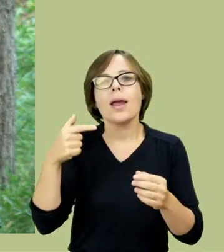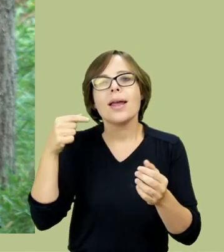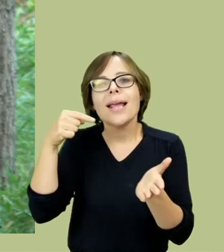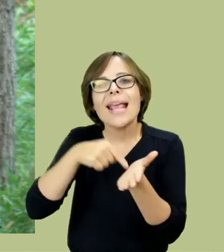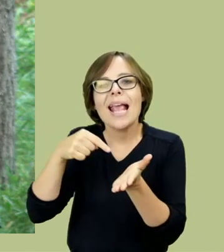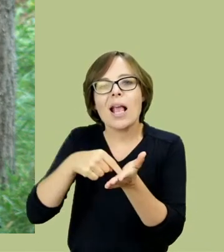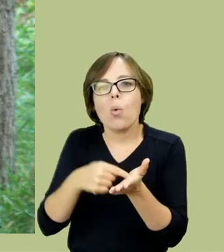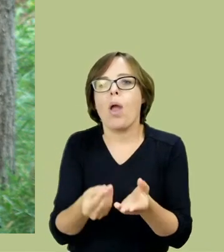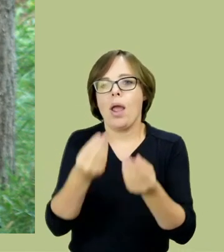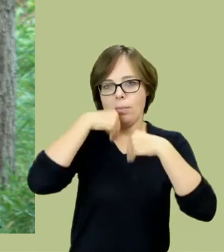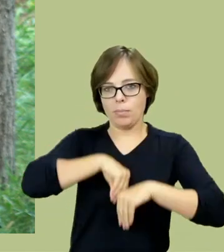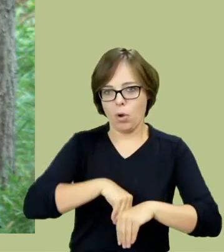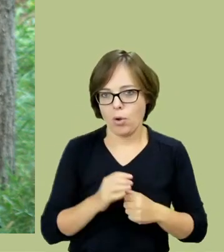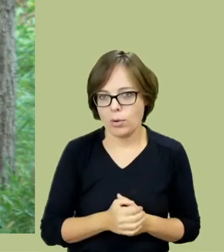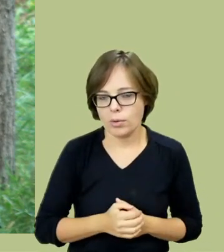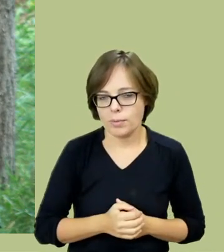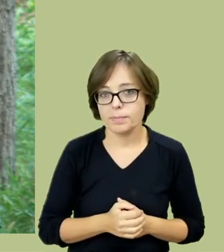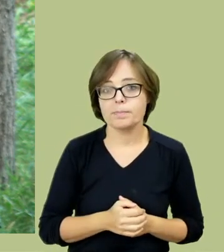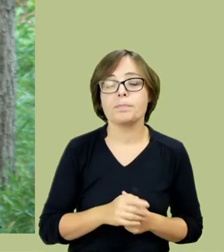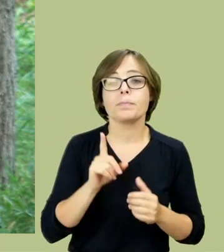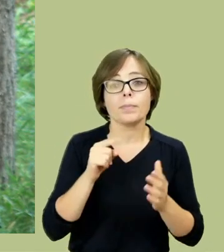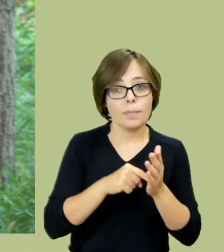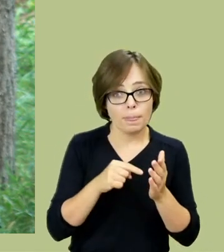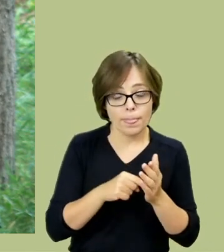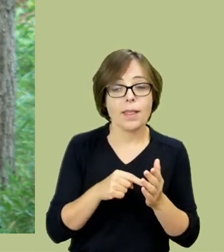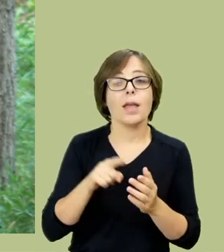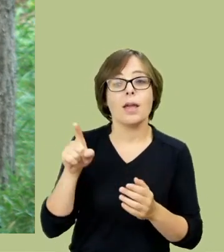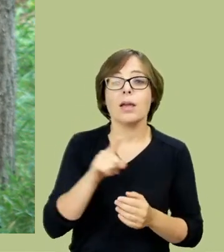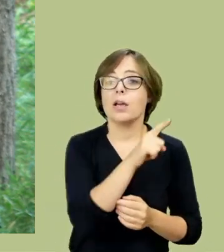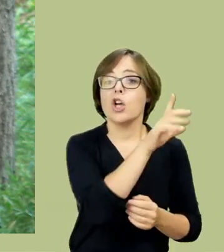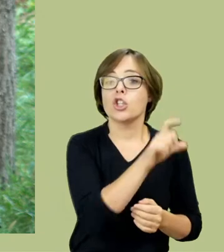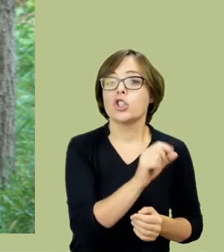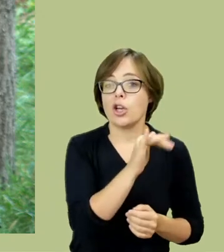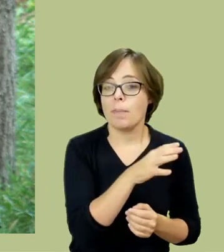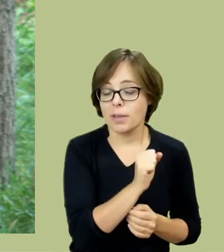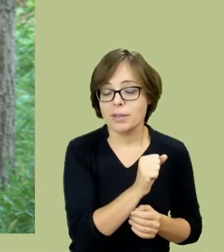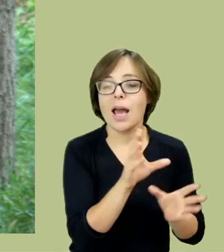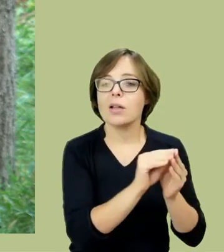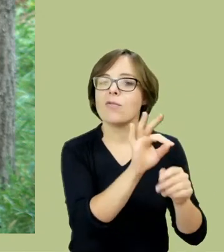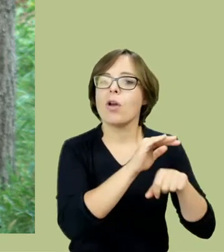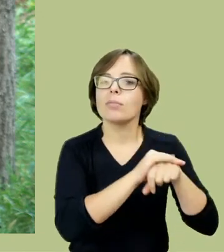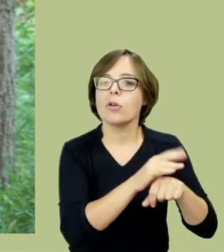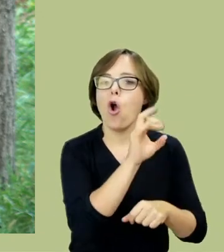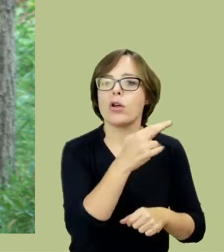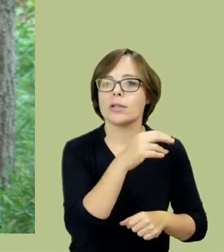I pierwsza rzecz to z Konstancją, swoją przyjaciółką, Konstancją Krępińską,